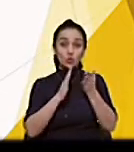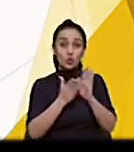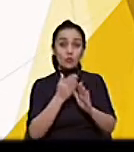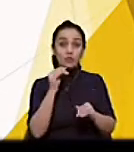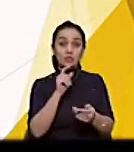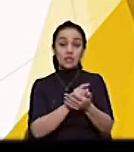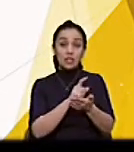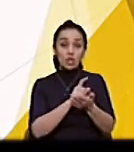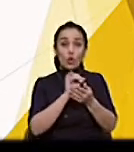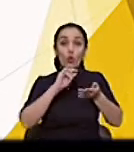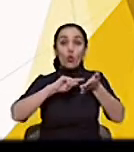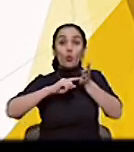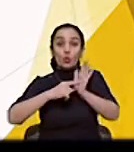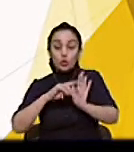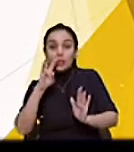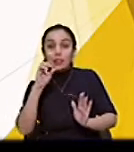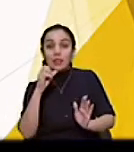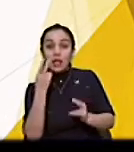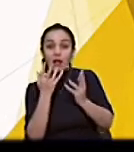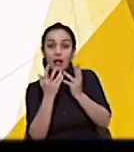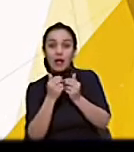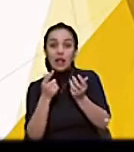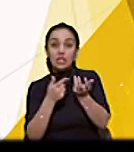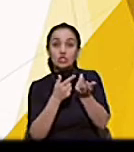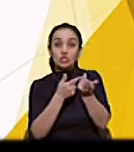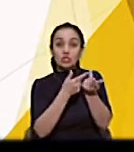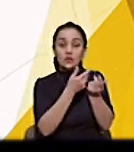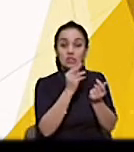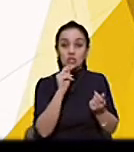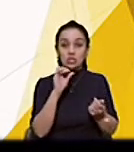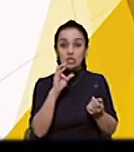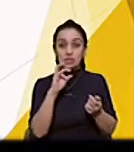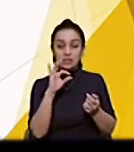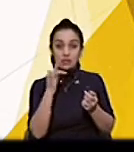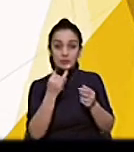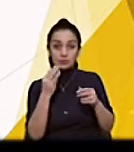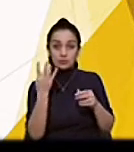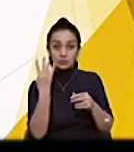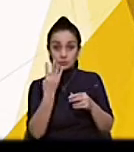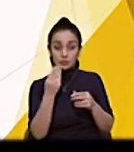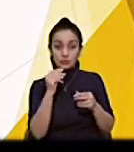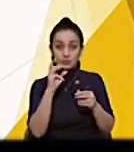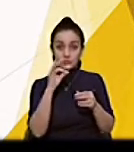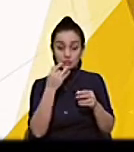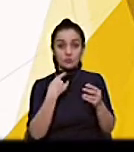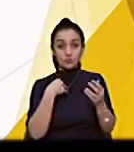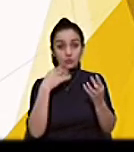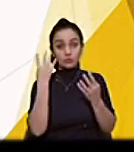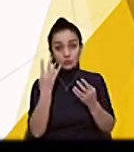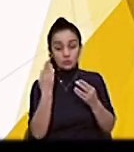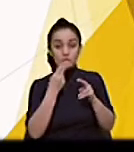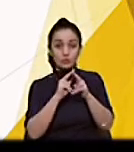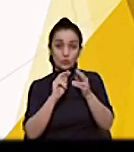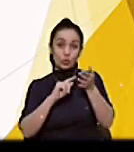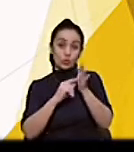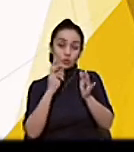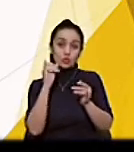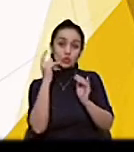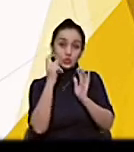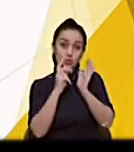условию задачи умножить на количество частей. У нас 4 части, значит, умножаем на